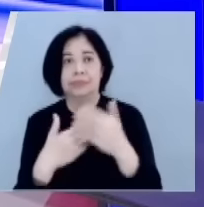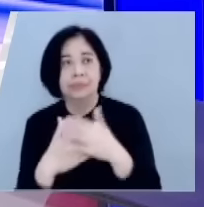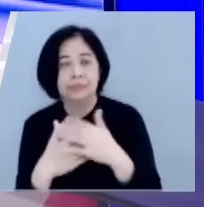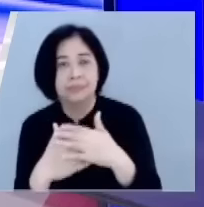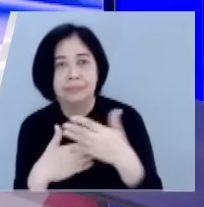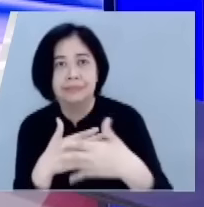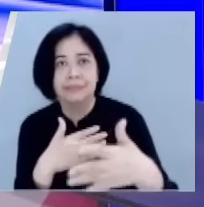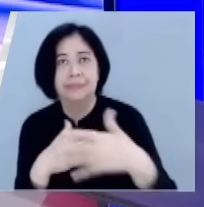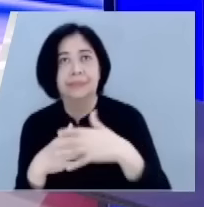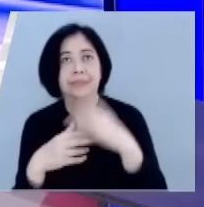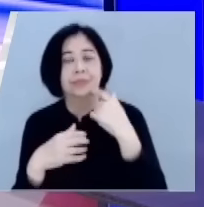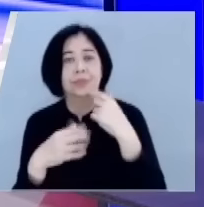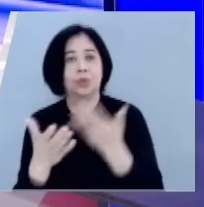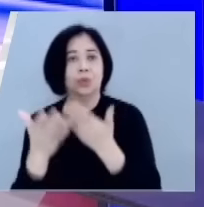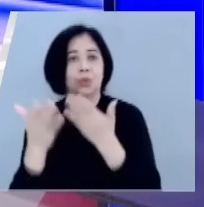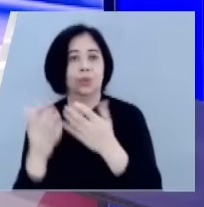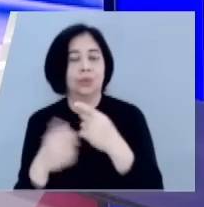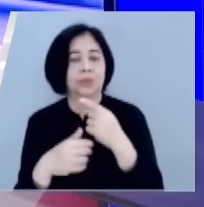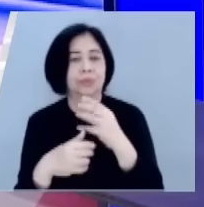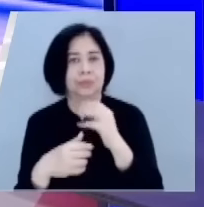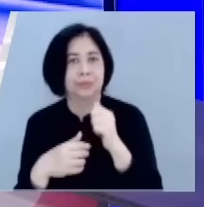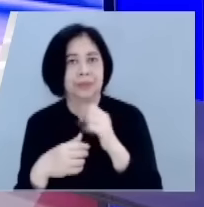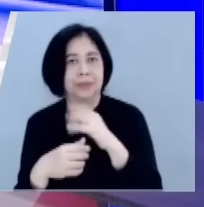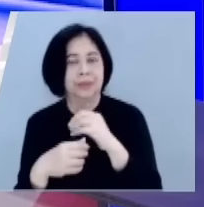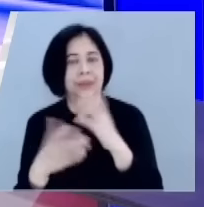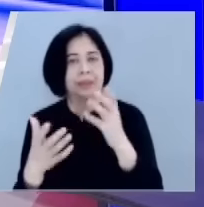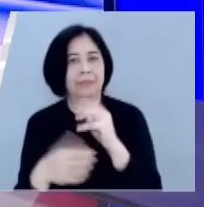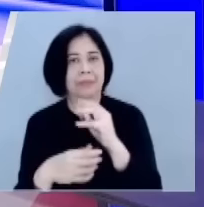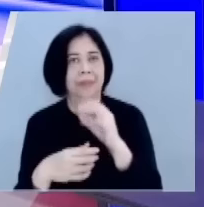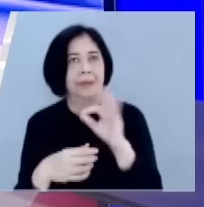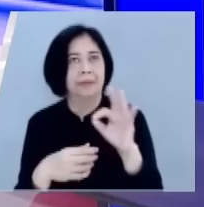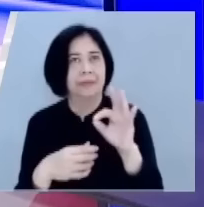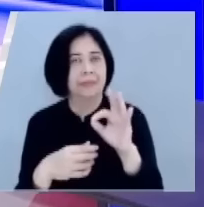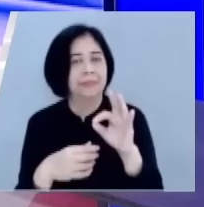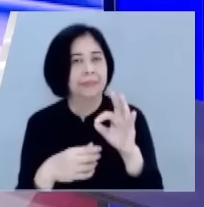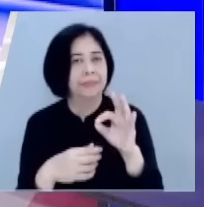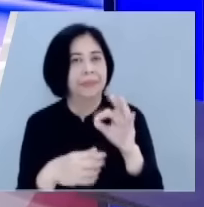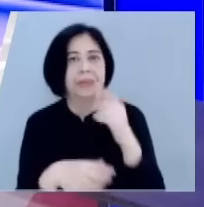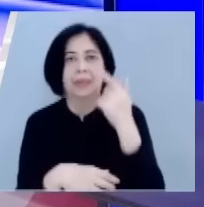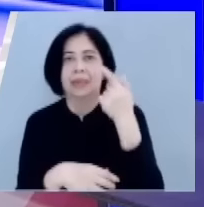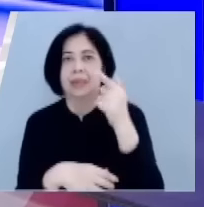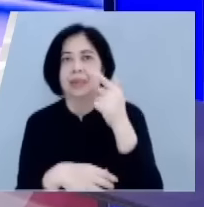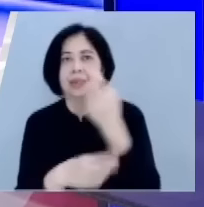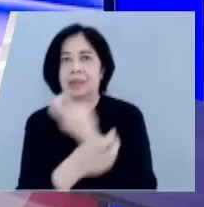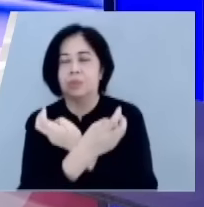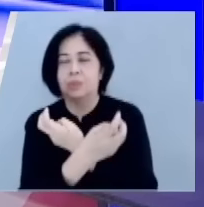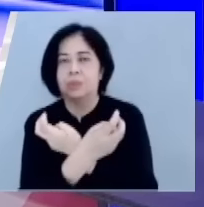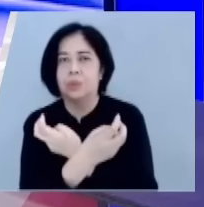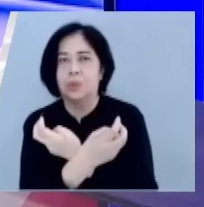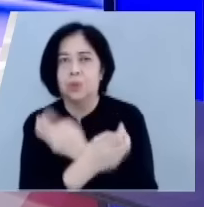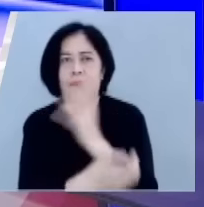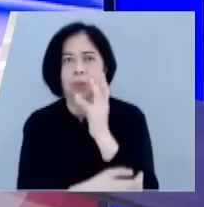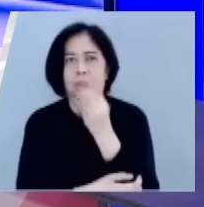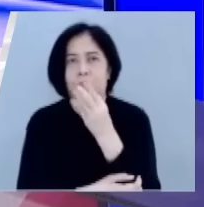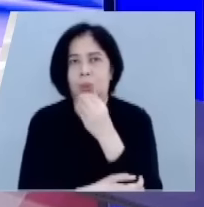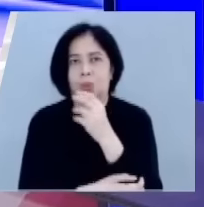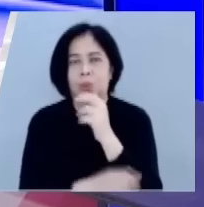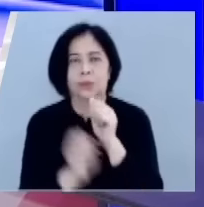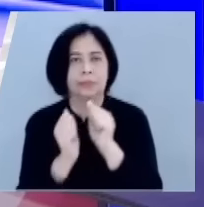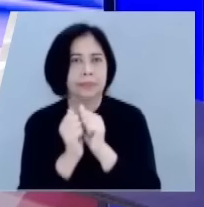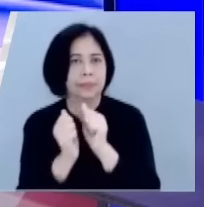ang bagong offering ng GMA Pictures at Entry sa MMFF na Green Bones. Pero bago yan, sino-sino pa kaya ang makakasama ni